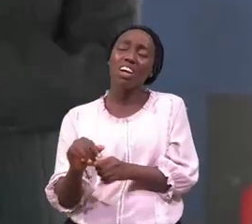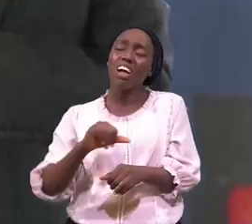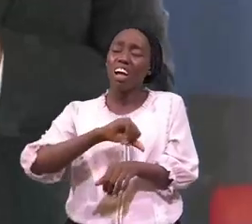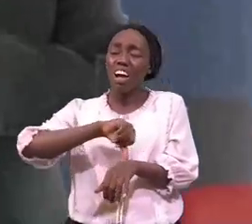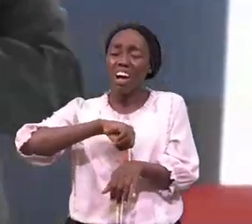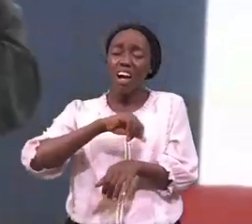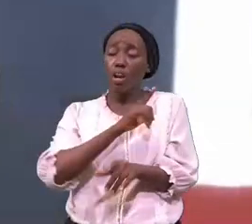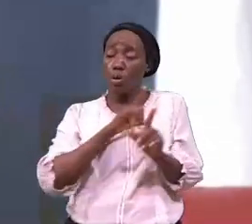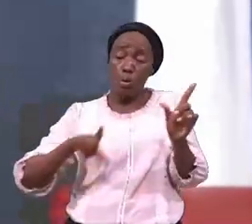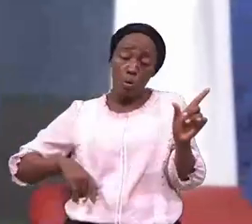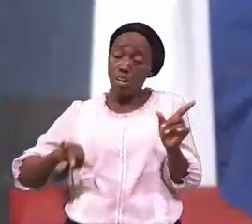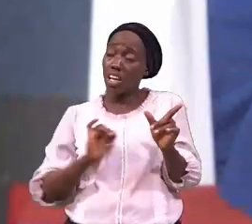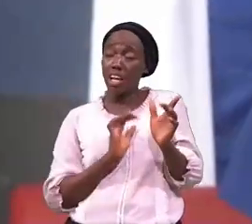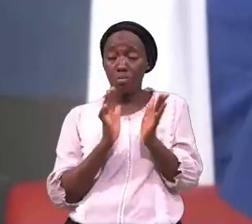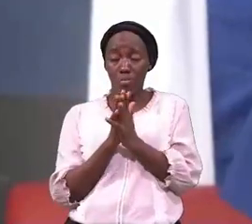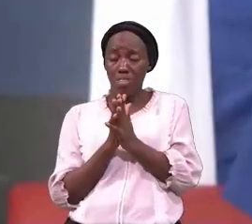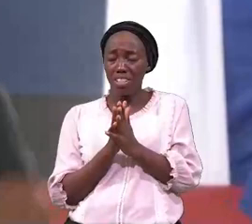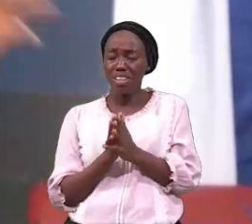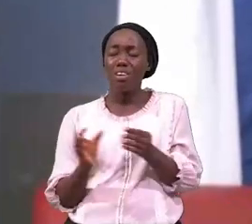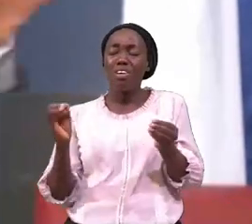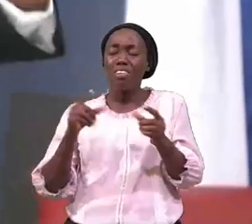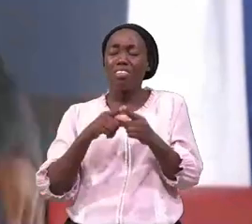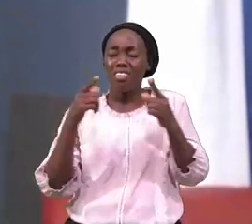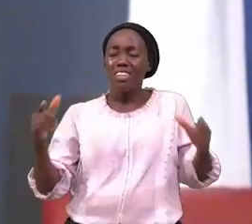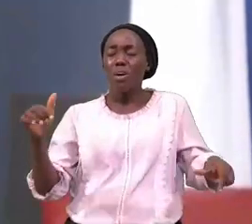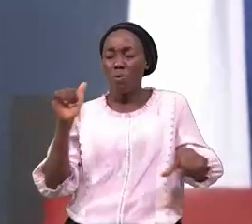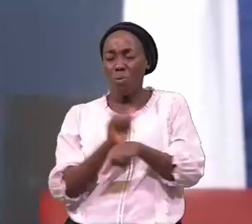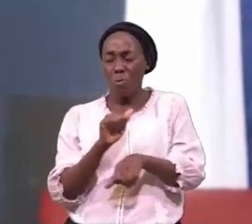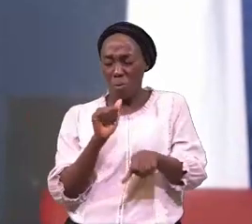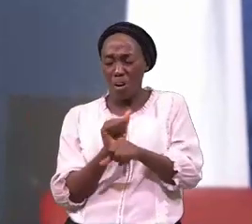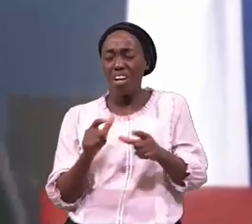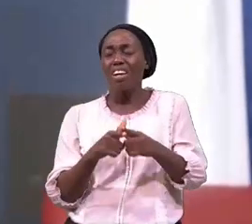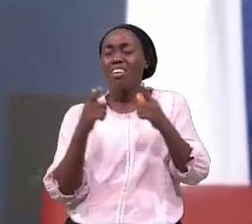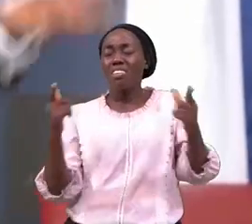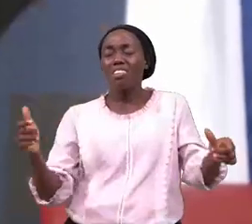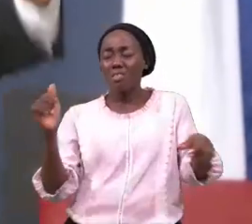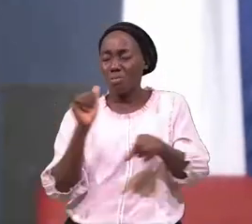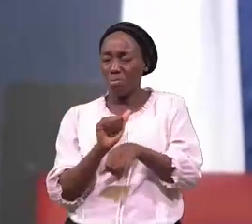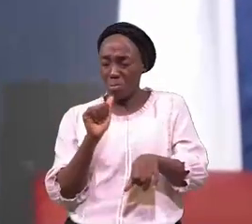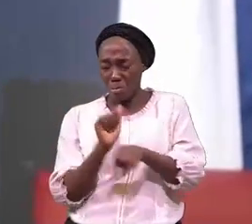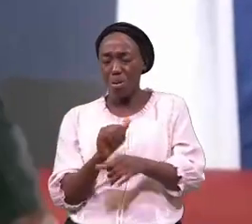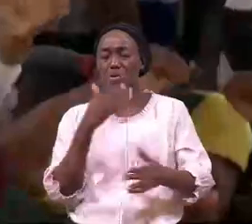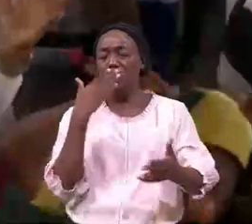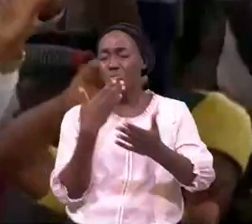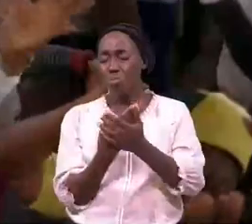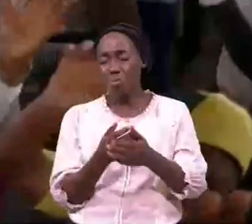prie. Les exploits, de grands exploits, de bons